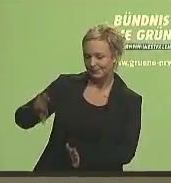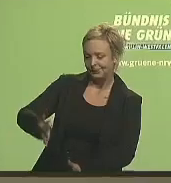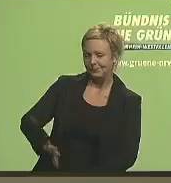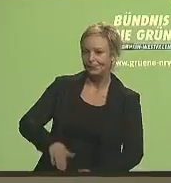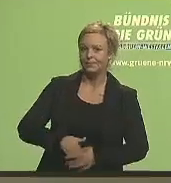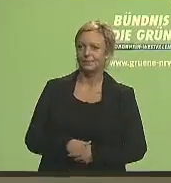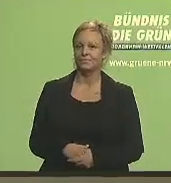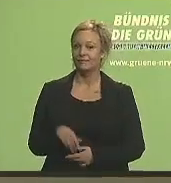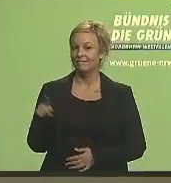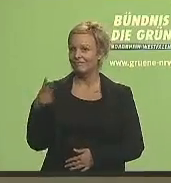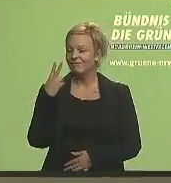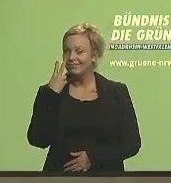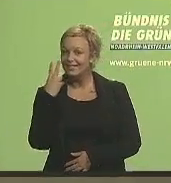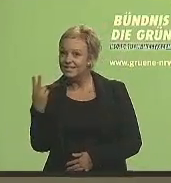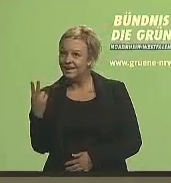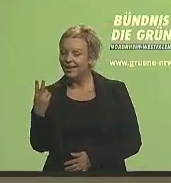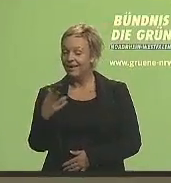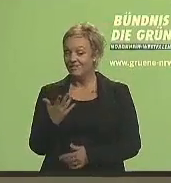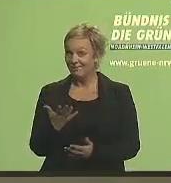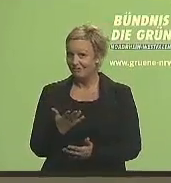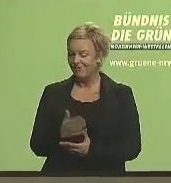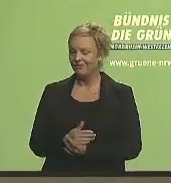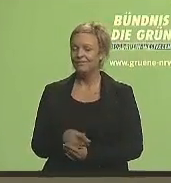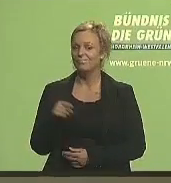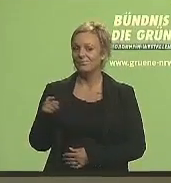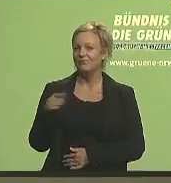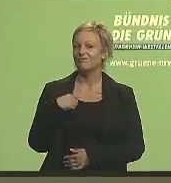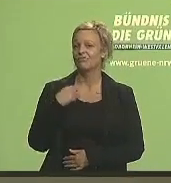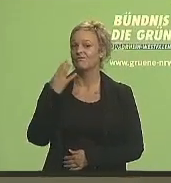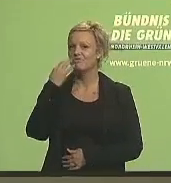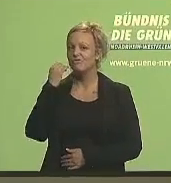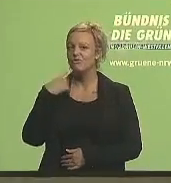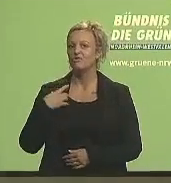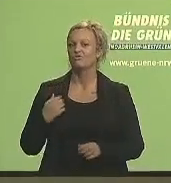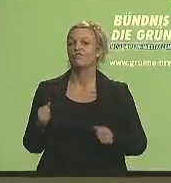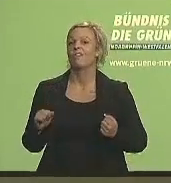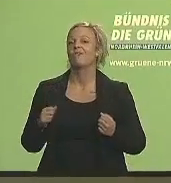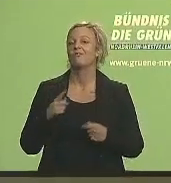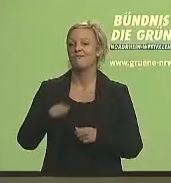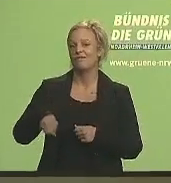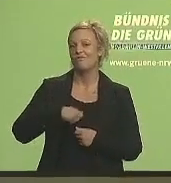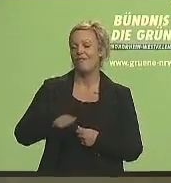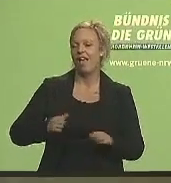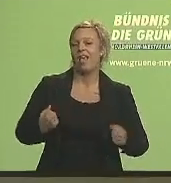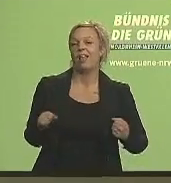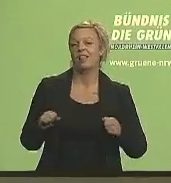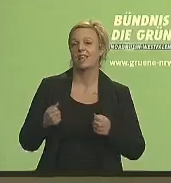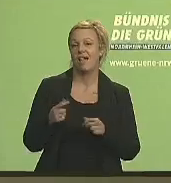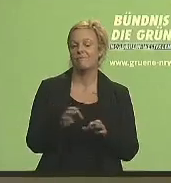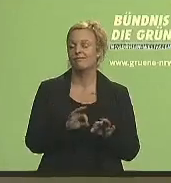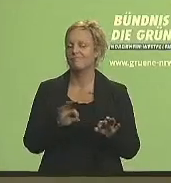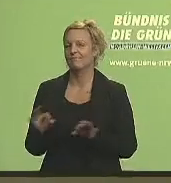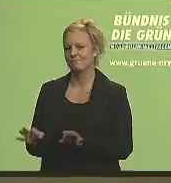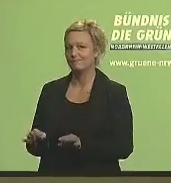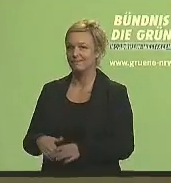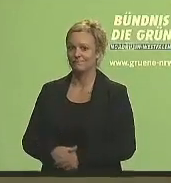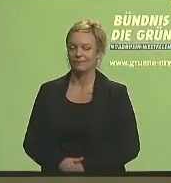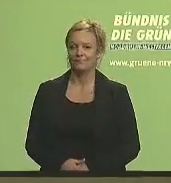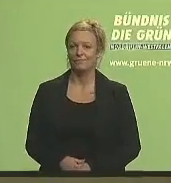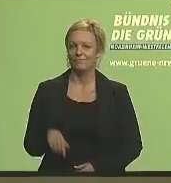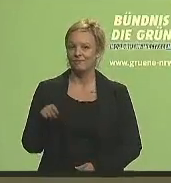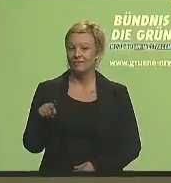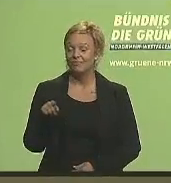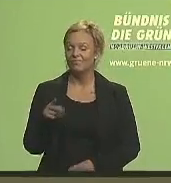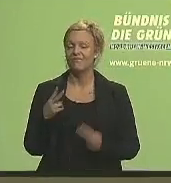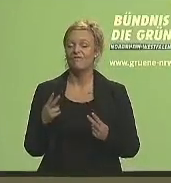sehen, das werden wir im Wahlkampf transportieren müssen, denn das ist ein ganz entscheidender Punkt, um Schwarz-Gelb